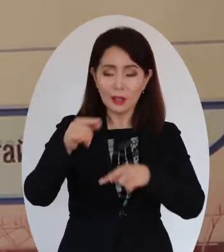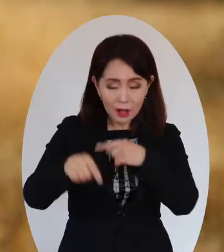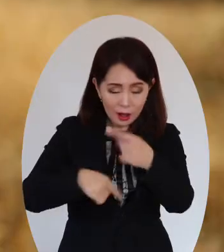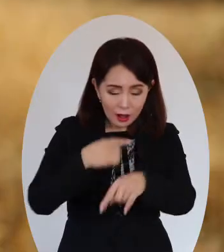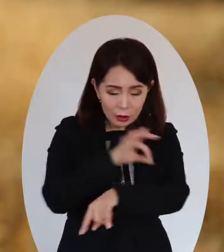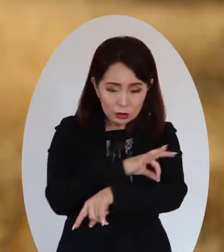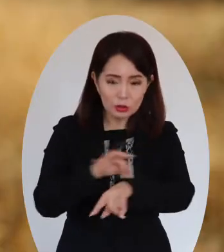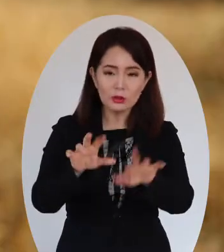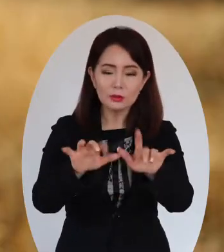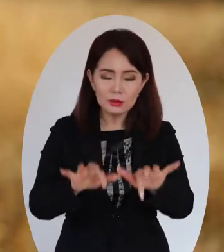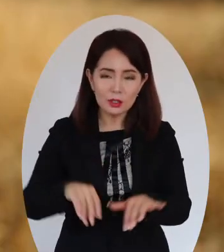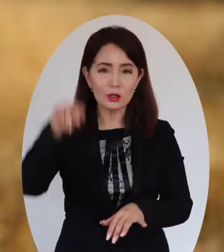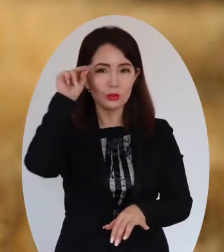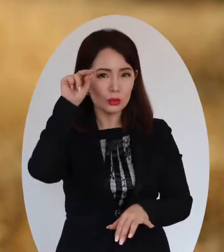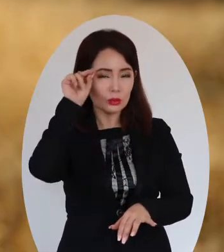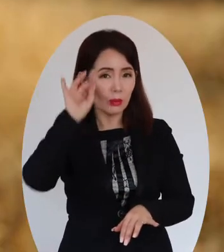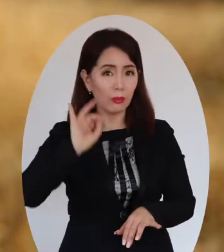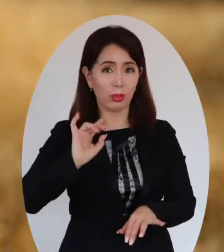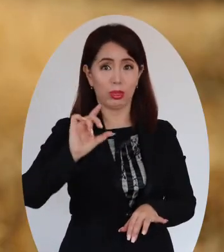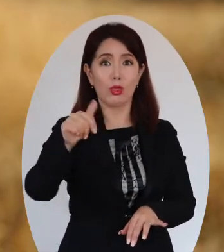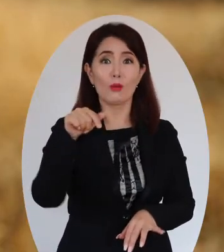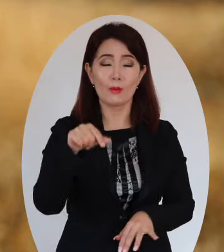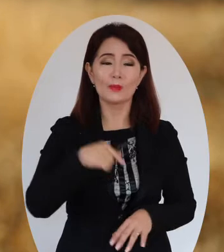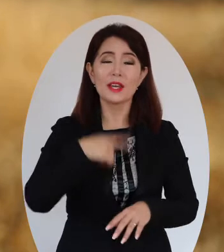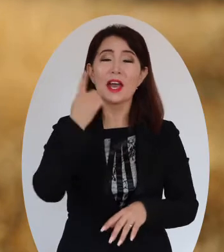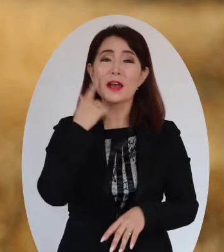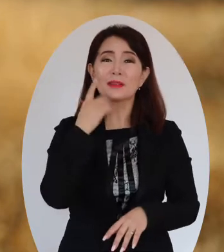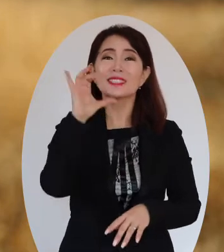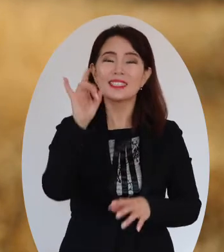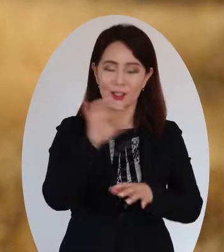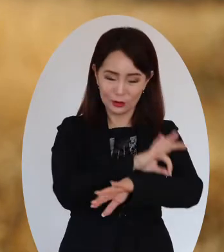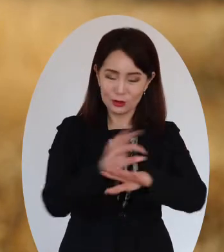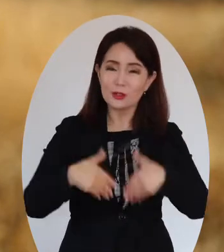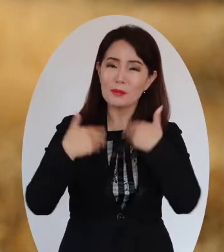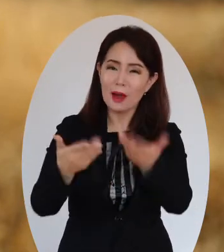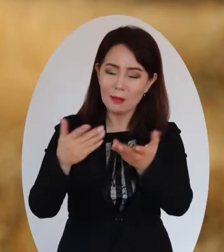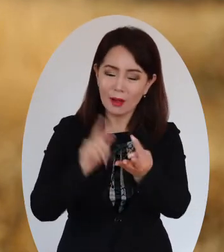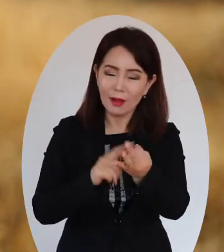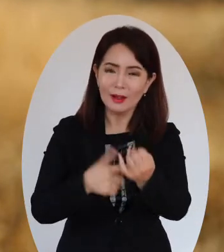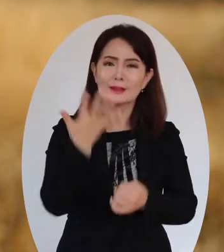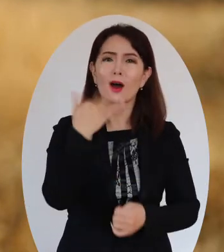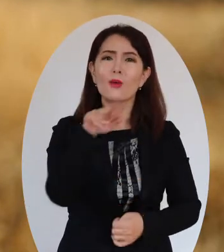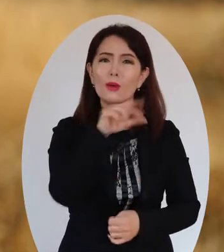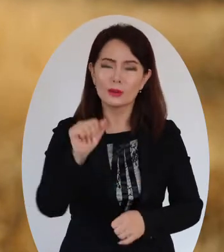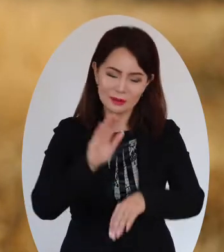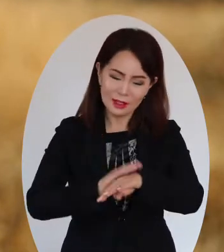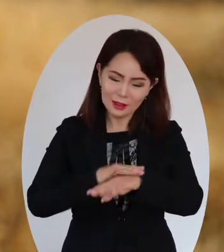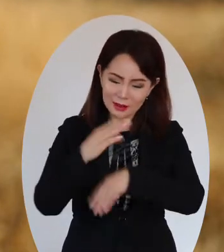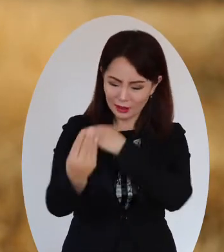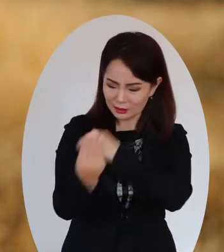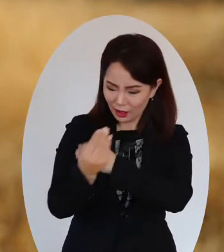сурсан. Эмэгтэйчүүдийн санд тэгээд ингээд төслөө өгөхдөө би нэг 5 удаа ямар ч засаад тэгээд сүүлд нь шинжилгээ өгчээс ингээд зөвлөгөө аваад